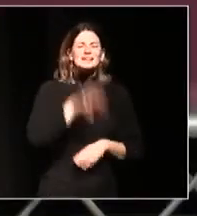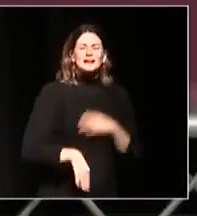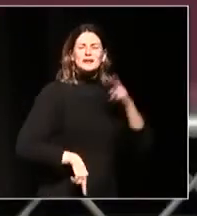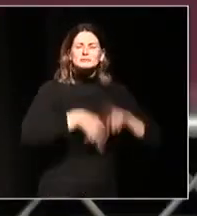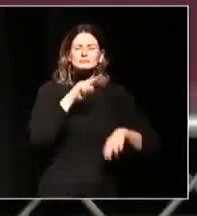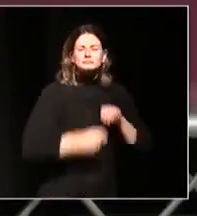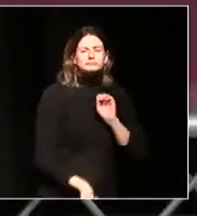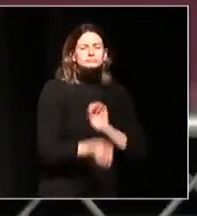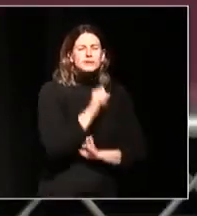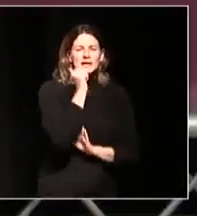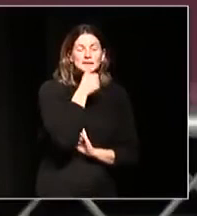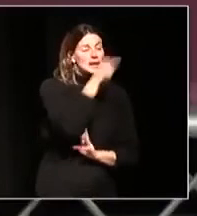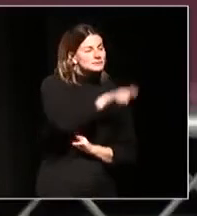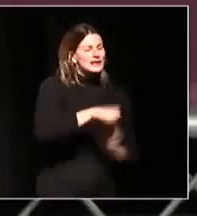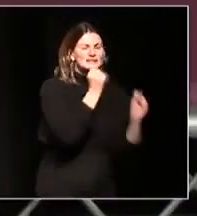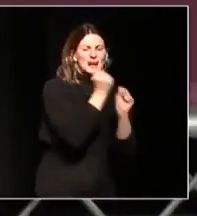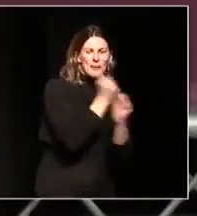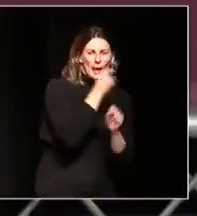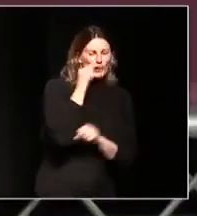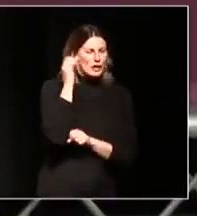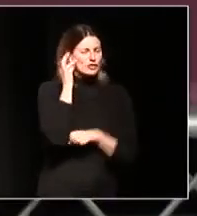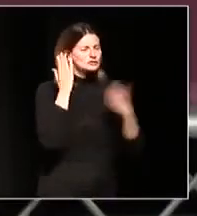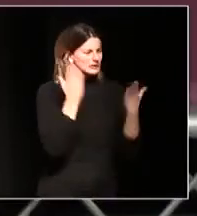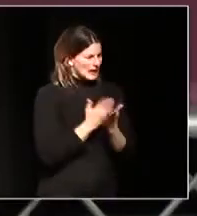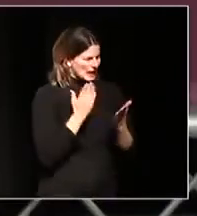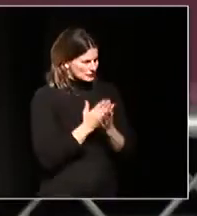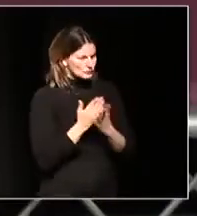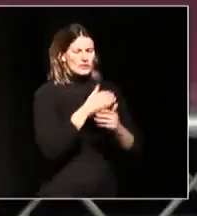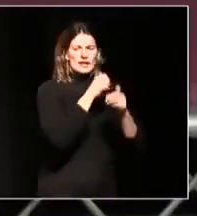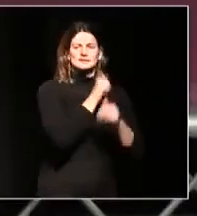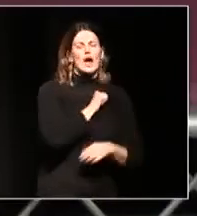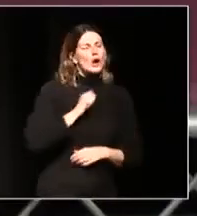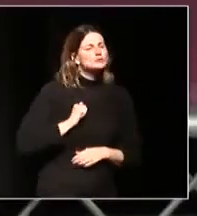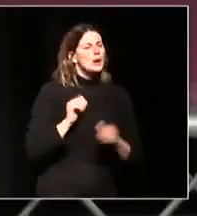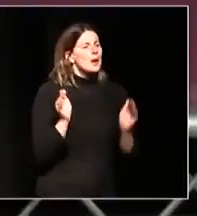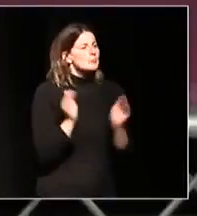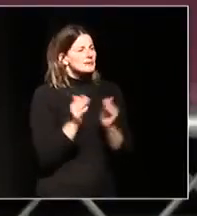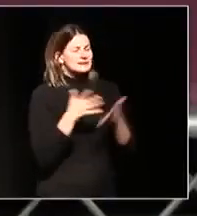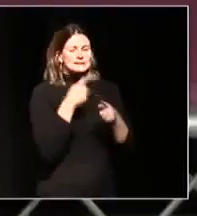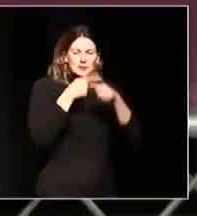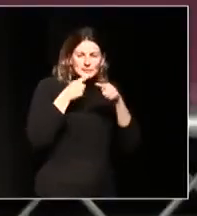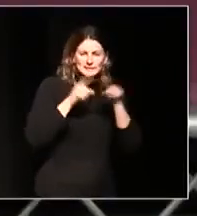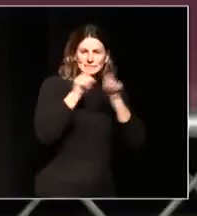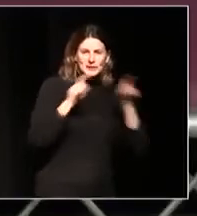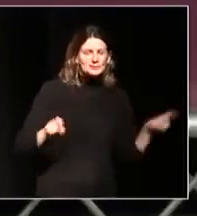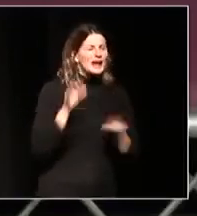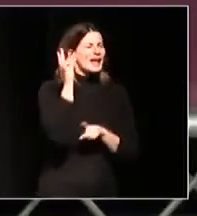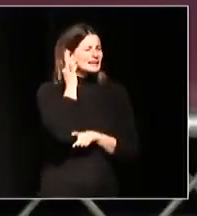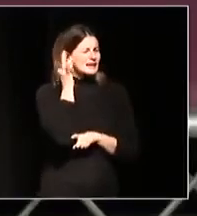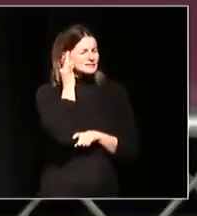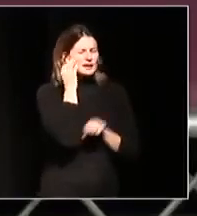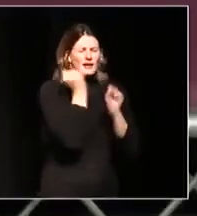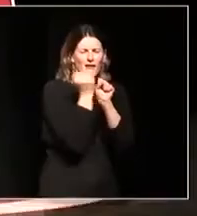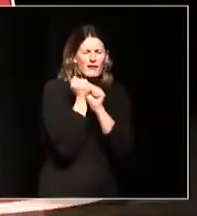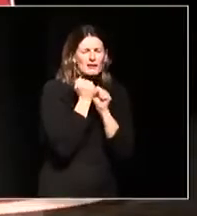cada dia els treballadors, les treballadores, els estudiants, els autònoms, les petites i les mitjanes empreses, les dones que fan totes les